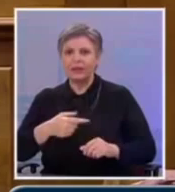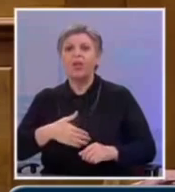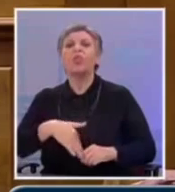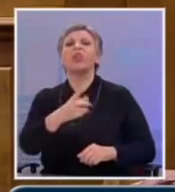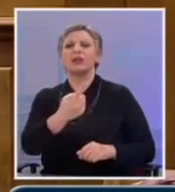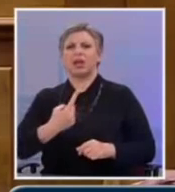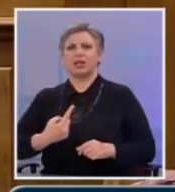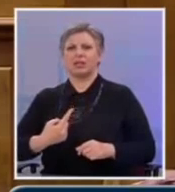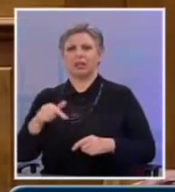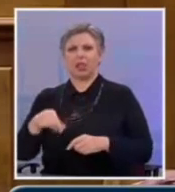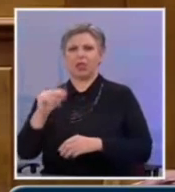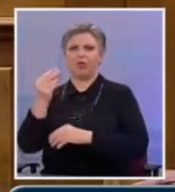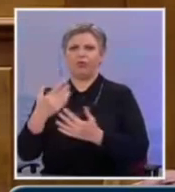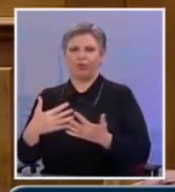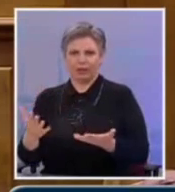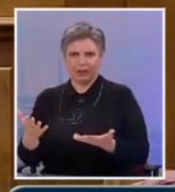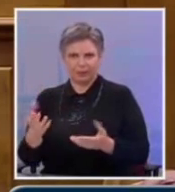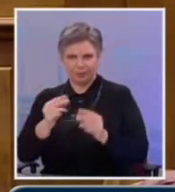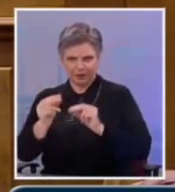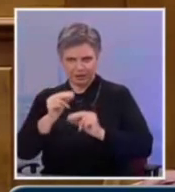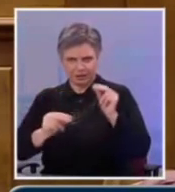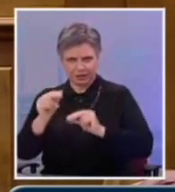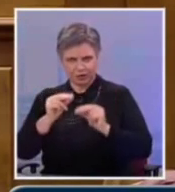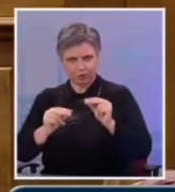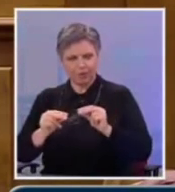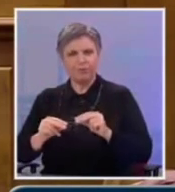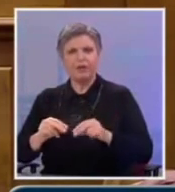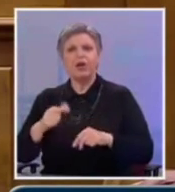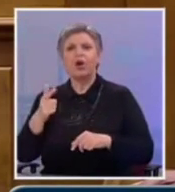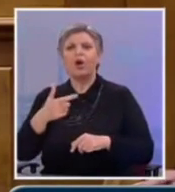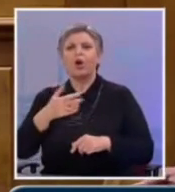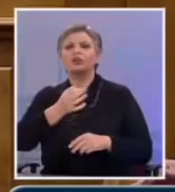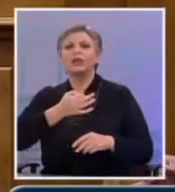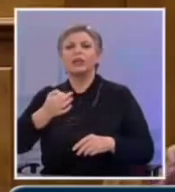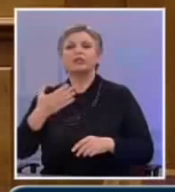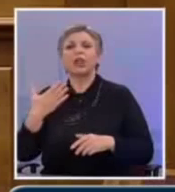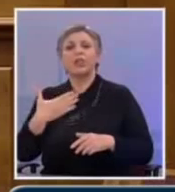Αλλά το θέμα της συναίνεσης, το θέμα της συναίνεσης